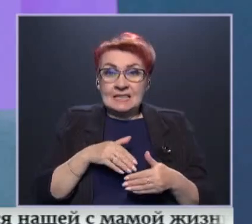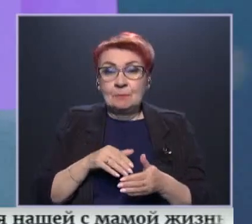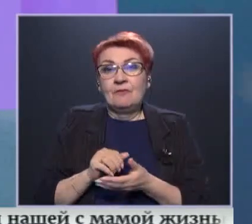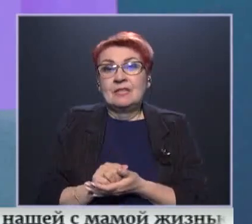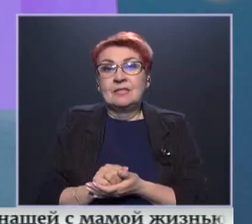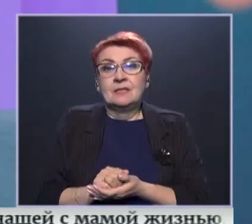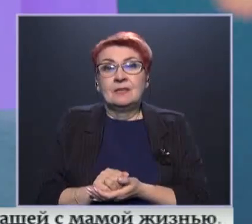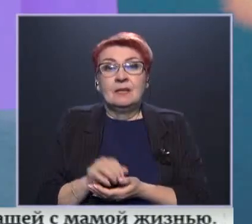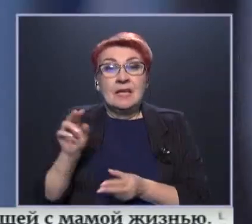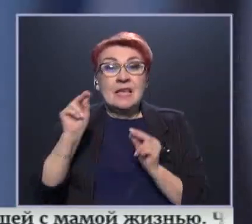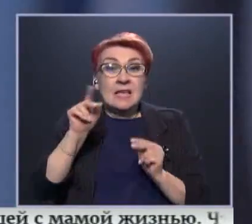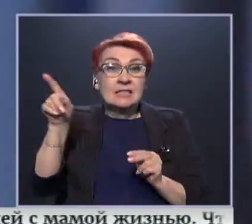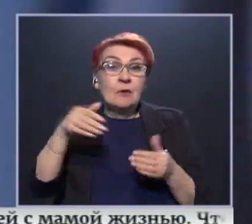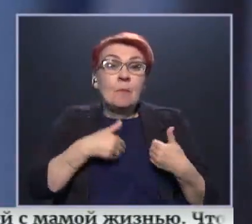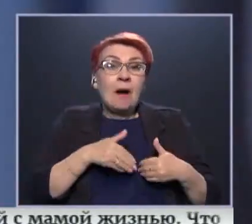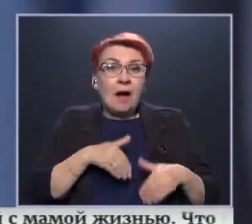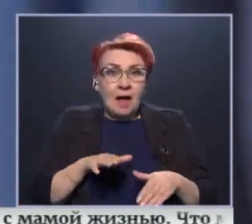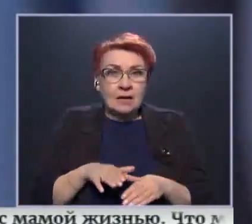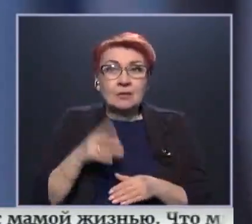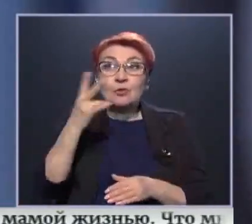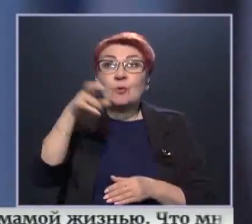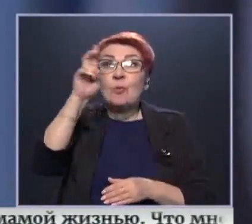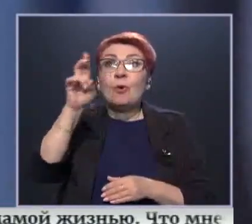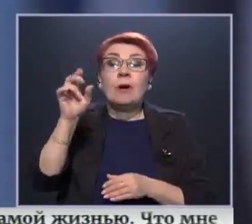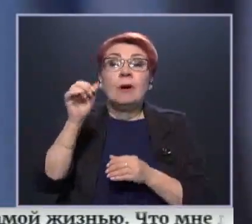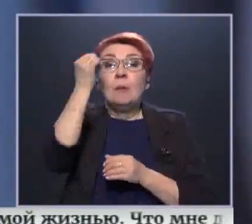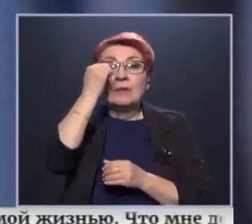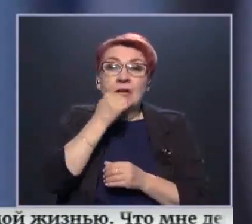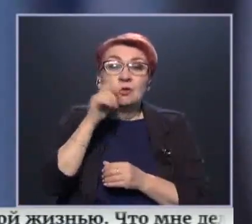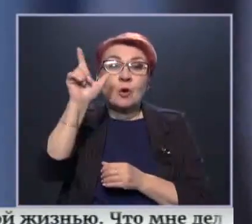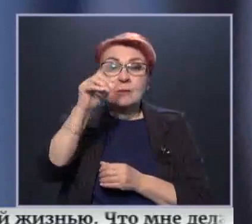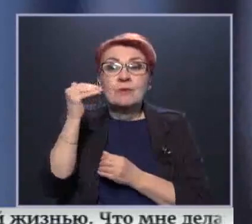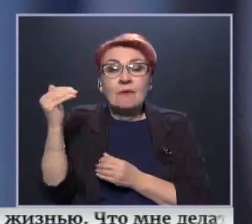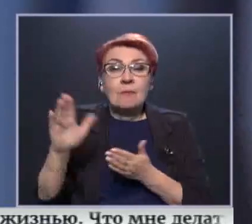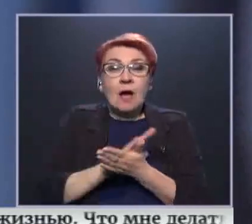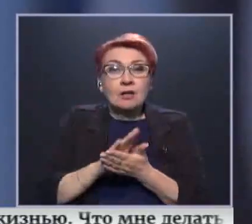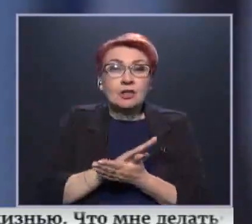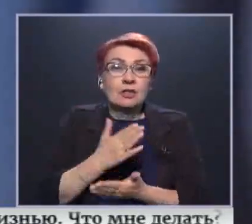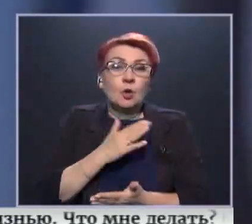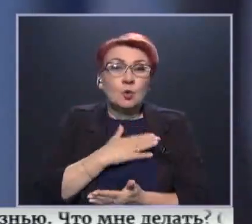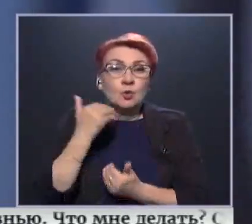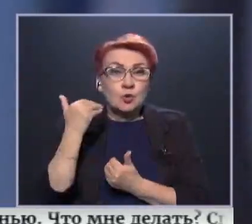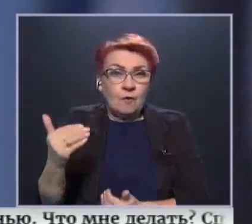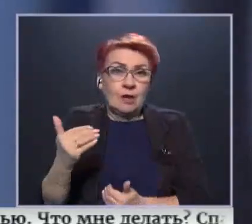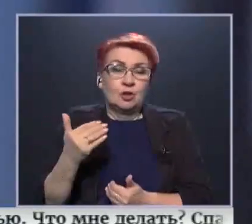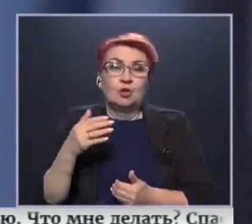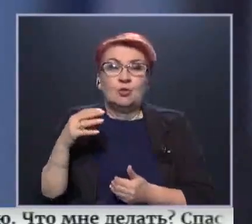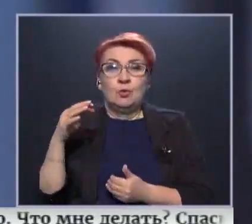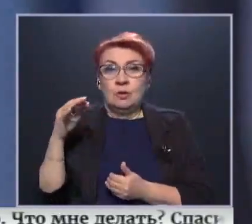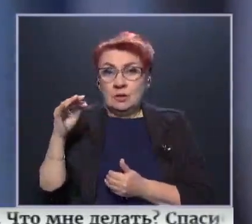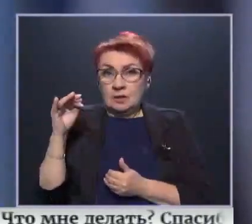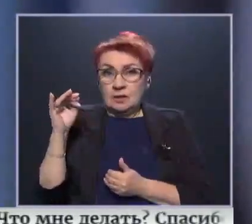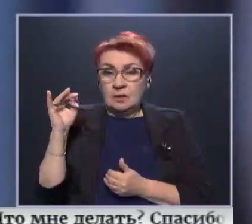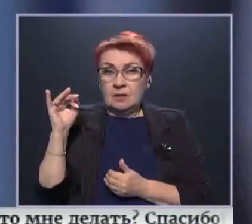и искренне всем покаялся, так надо Бога благодарить, что Господь очистил душу, сердце и простил эти грехи.